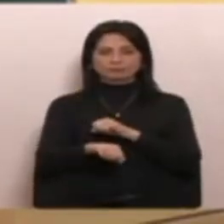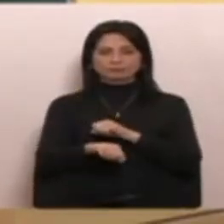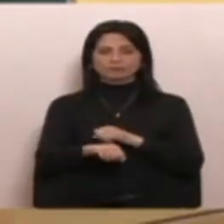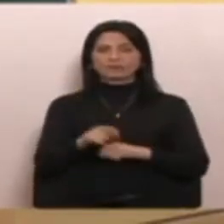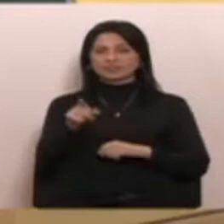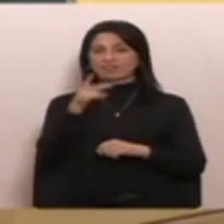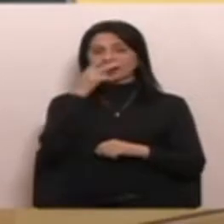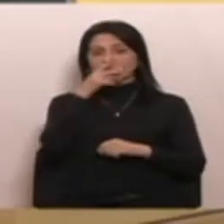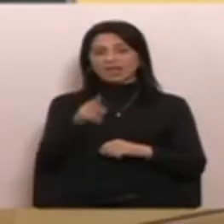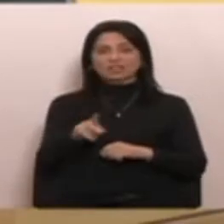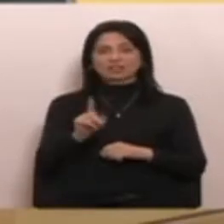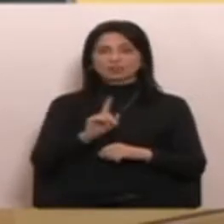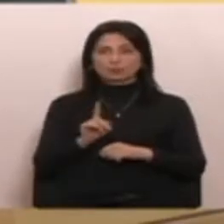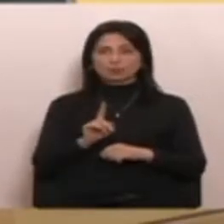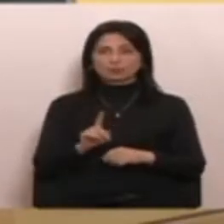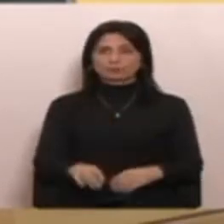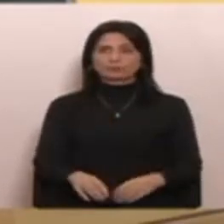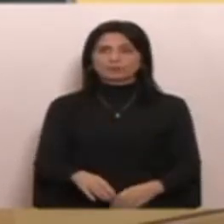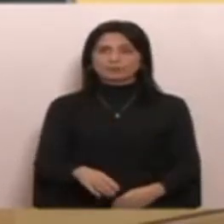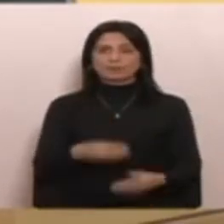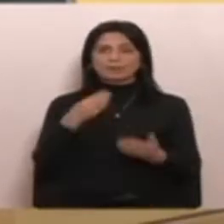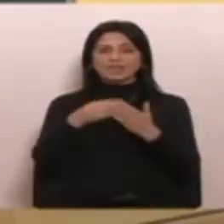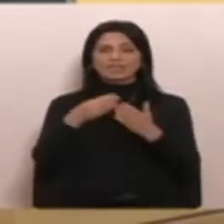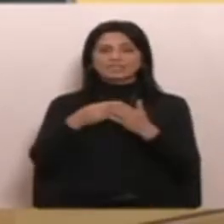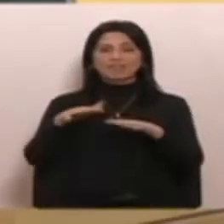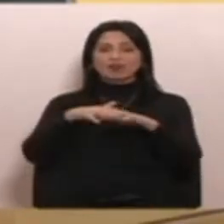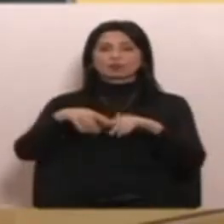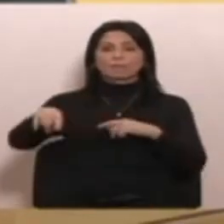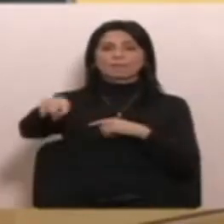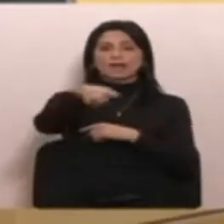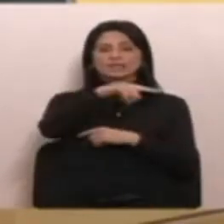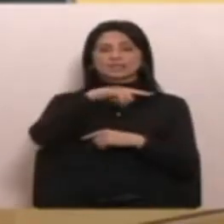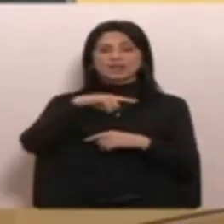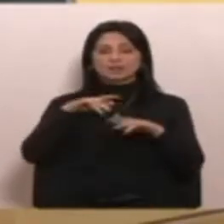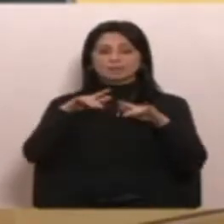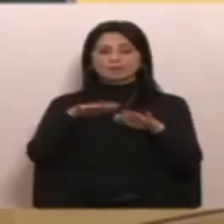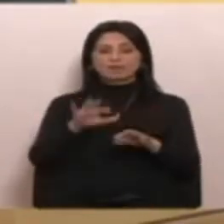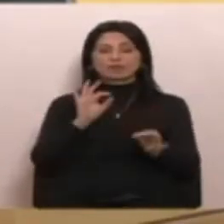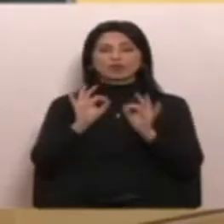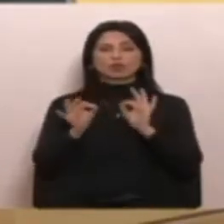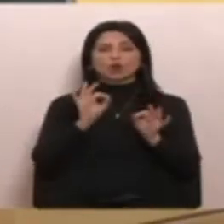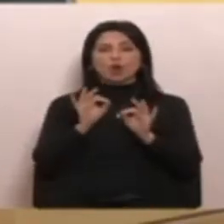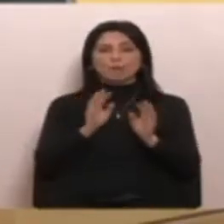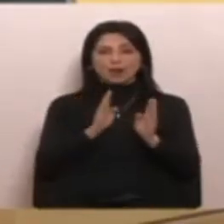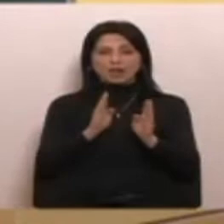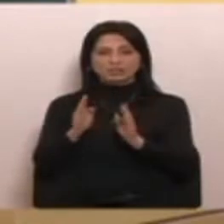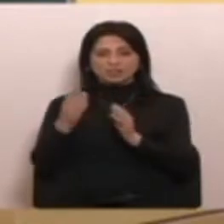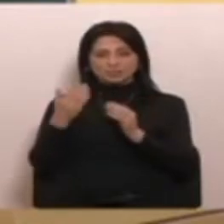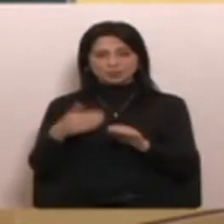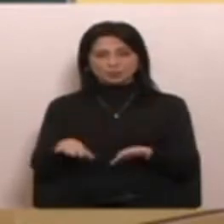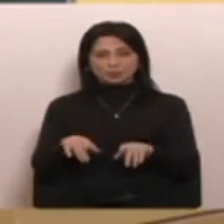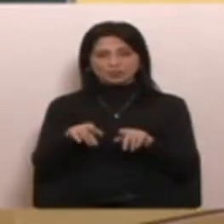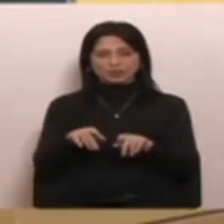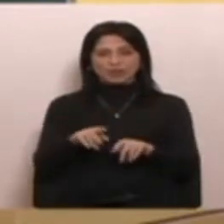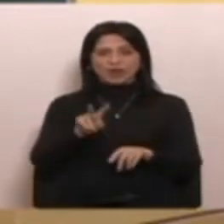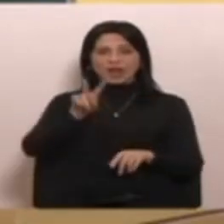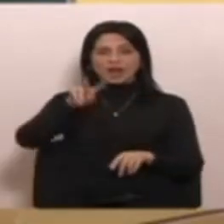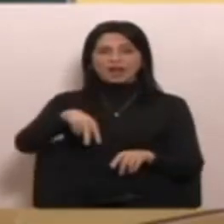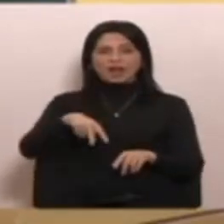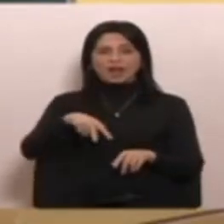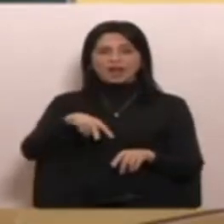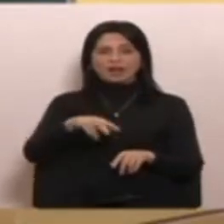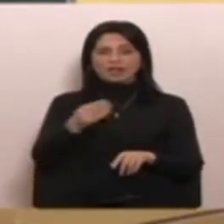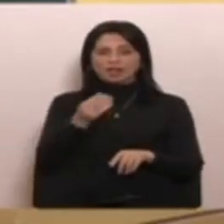ხედავთ, რომ სავალუტო ბაზრებზე მიმდინარეობს ნორმალიზაციის ტენდენცია, ლარის